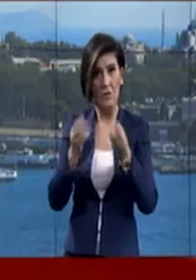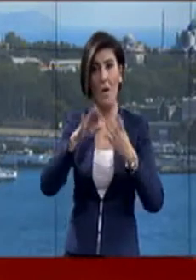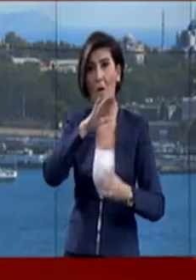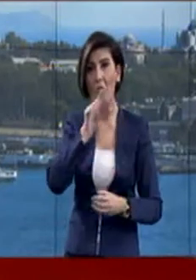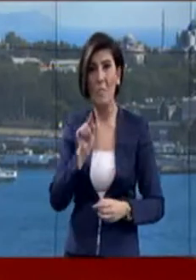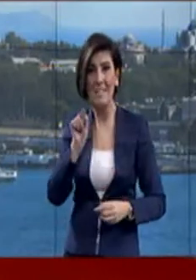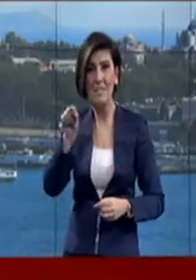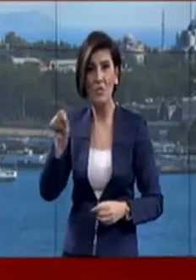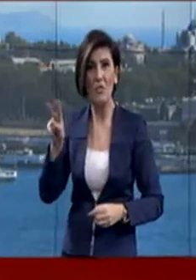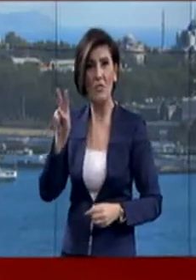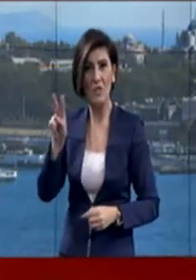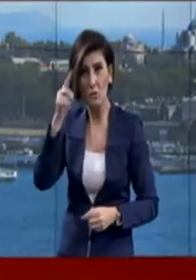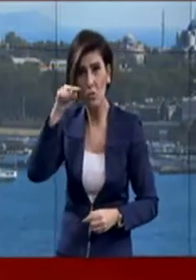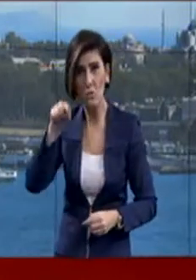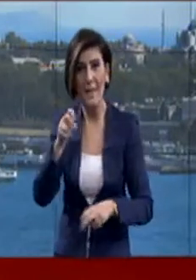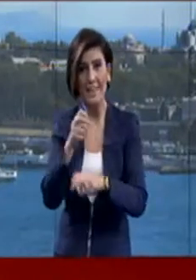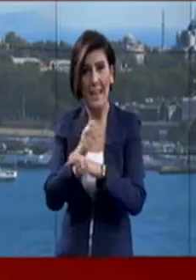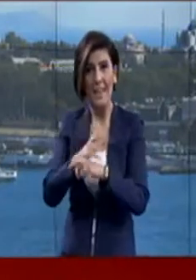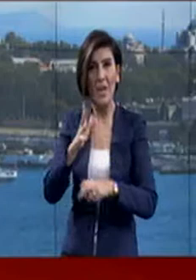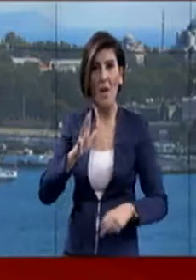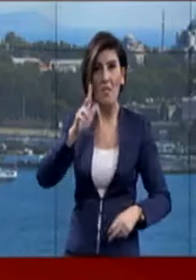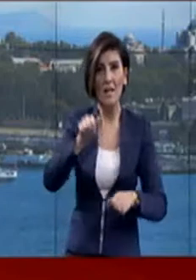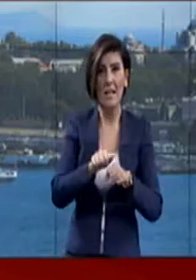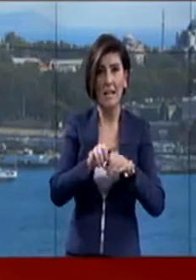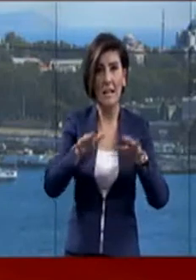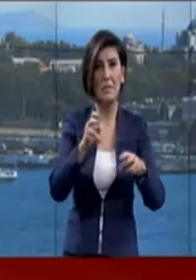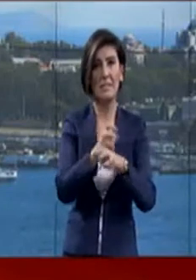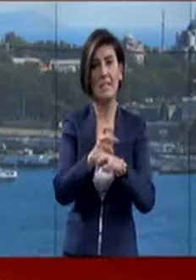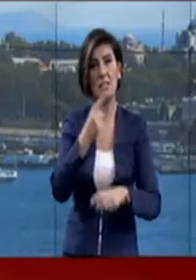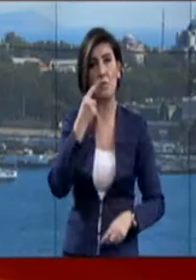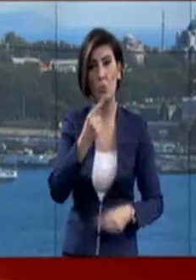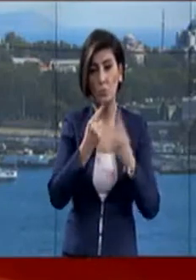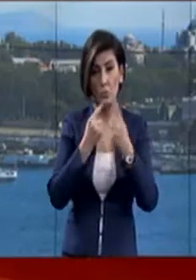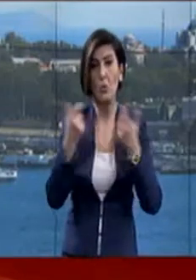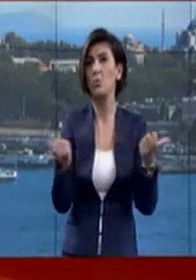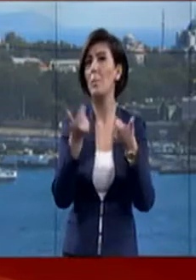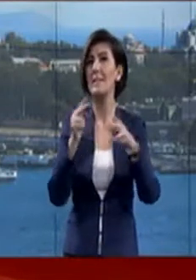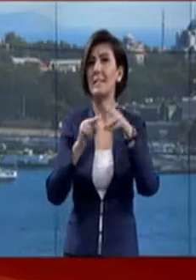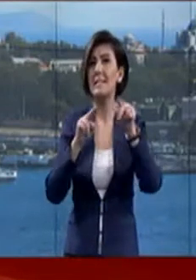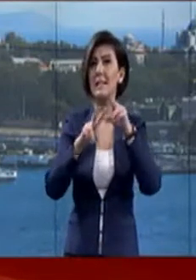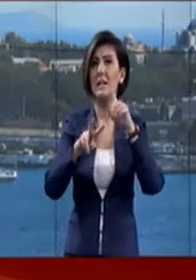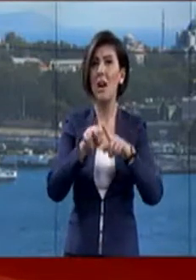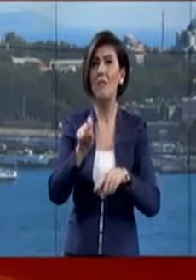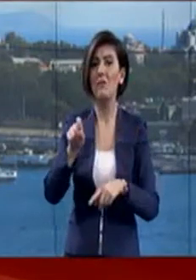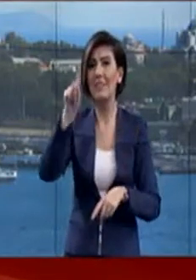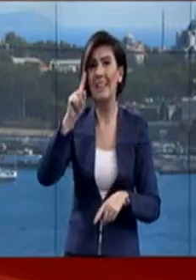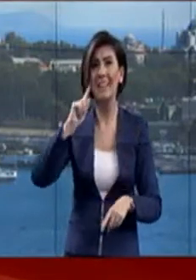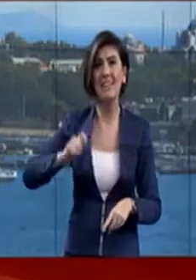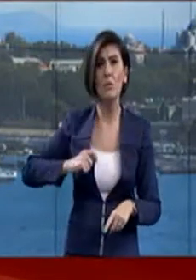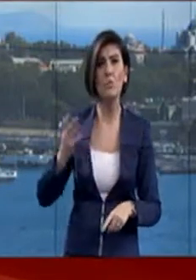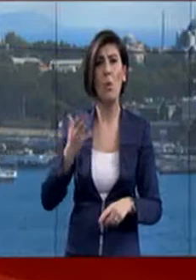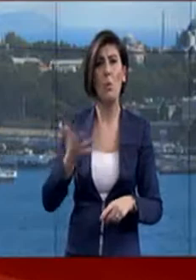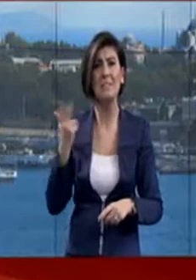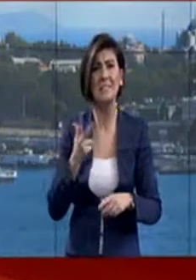sıçrayan virüsün yol açtığı tehlikeleri ve daha fazla yayılma riskini ele aldı. Toplantıda Zika virüsünün ilk tahminlerden çok daha